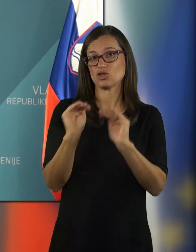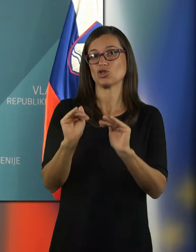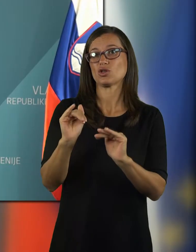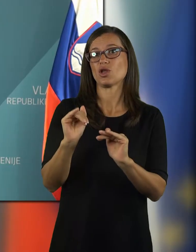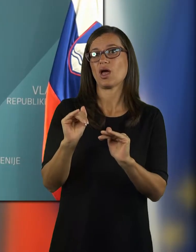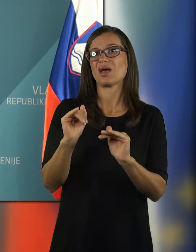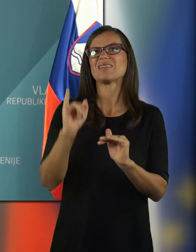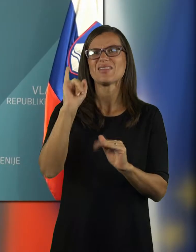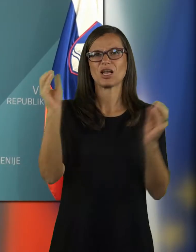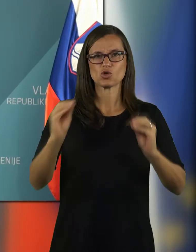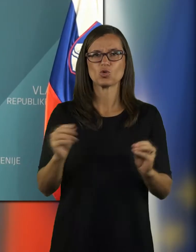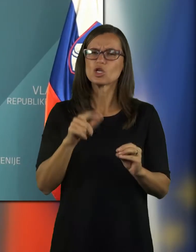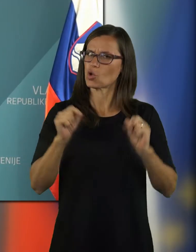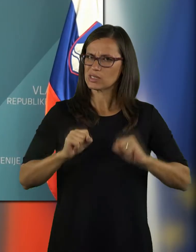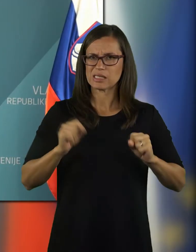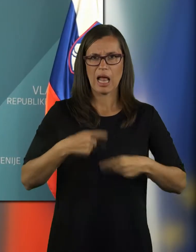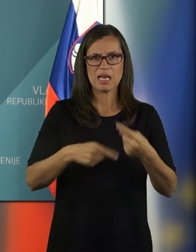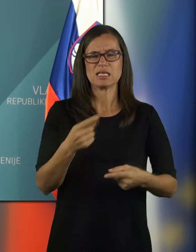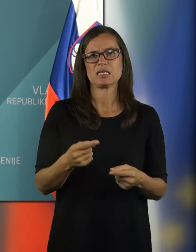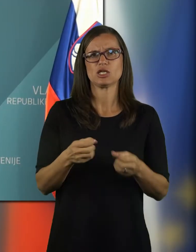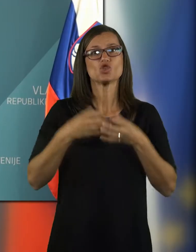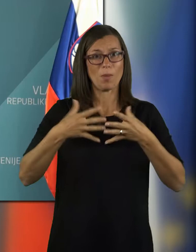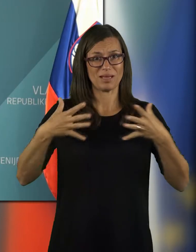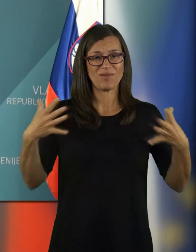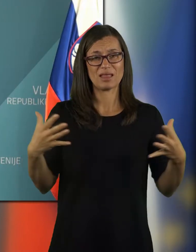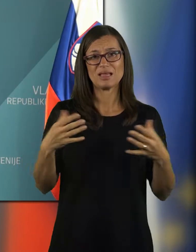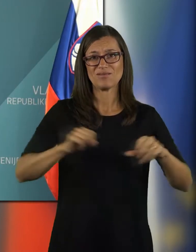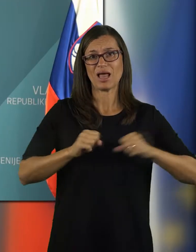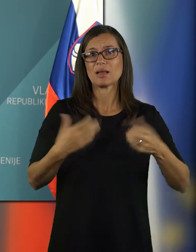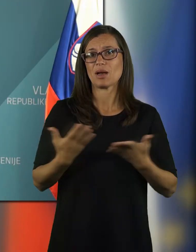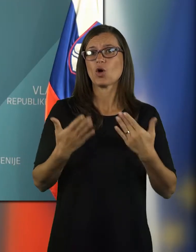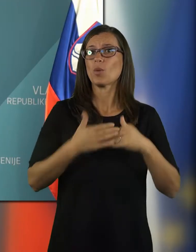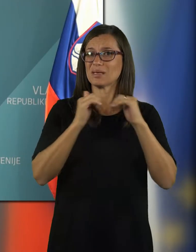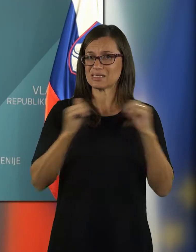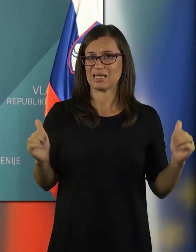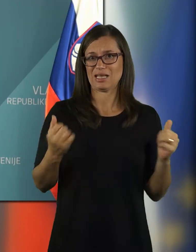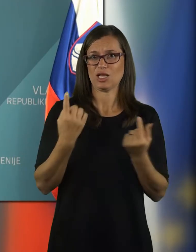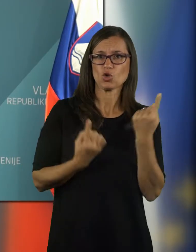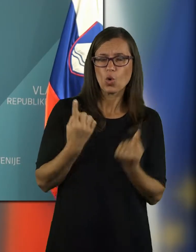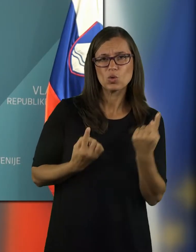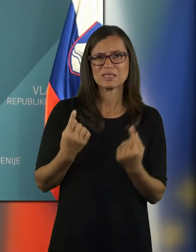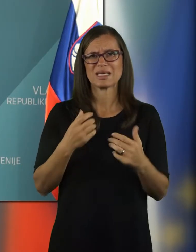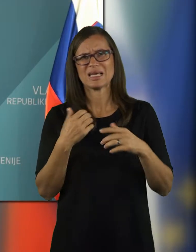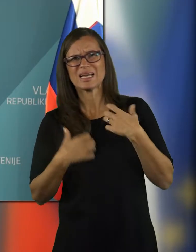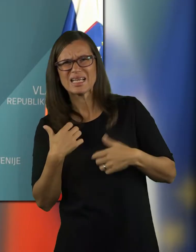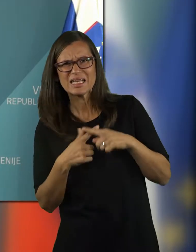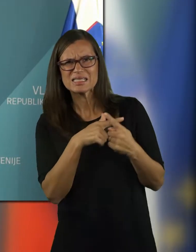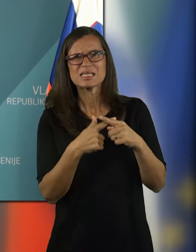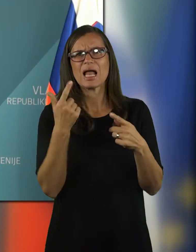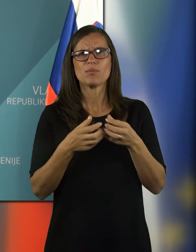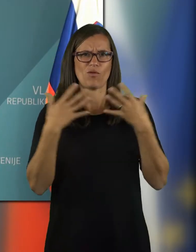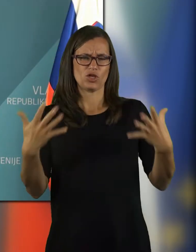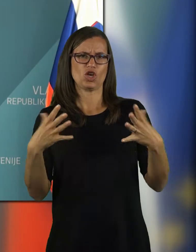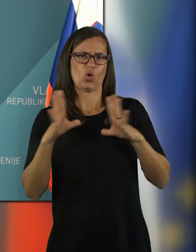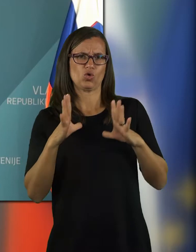kritične infrastrukture so stalni, stopnjevani, vlada pa lahko ob izrednih dogodkih, krizi ali povečanju